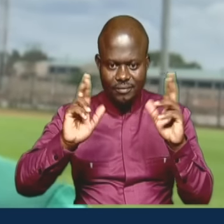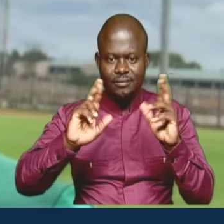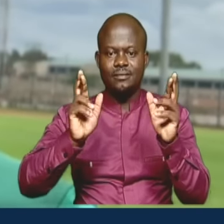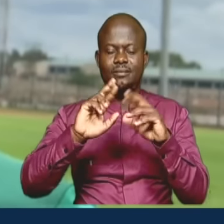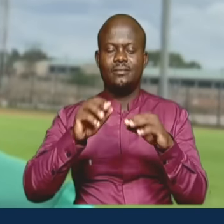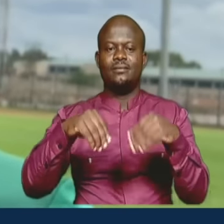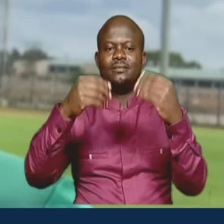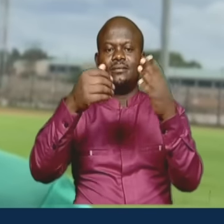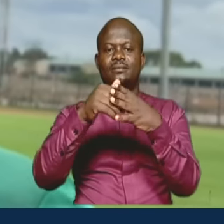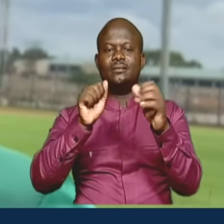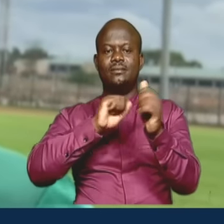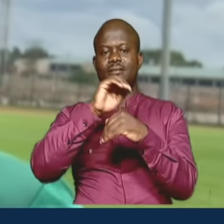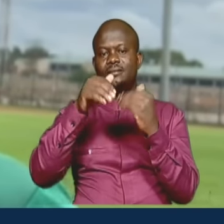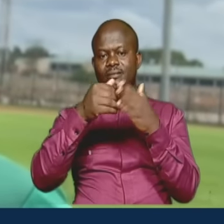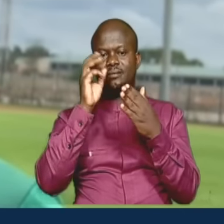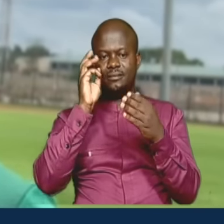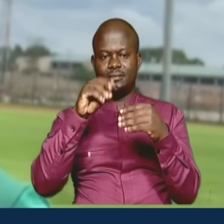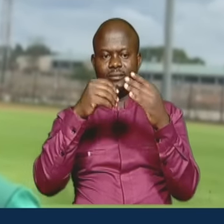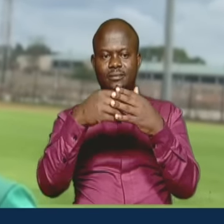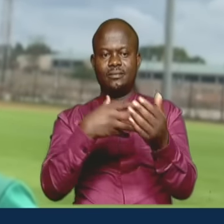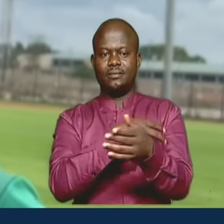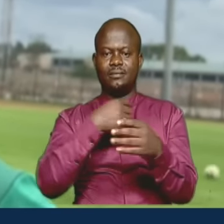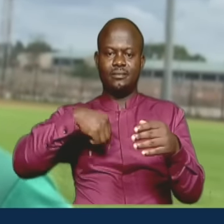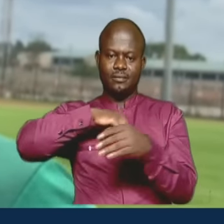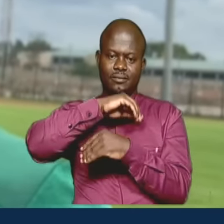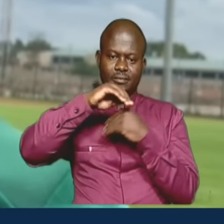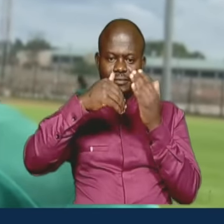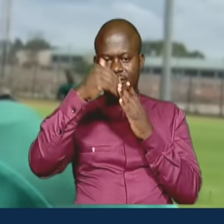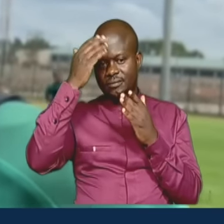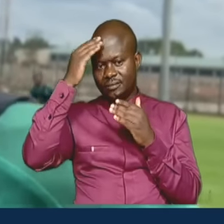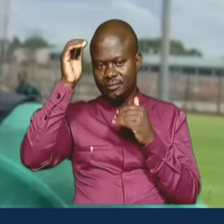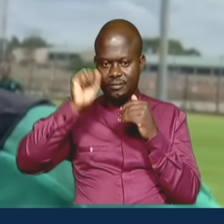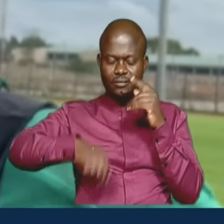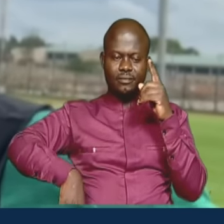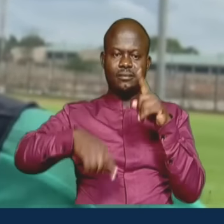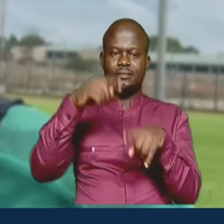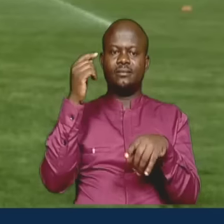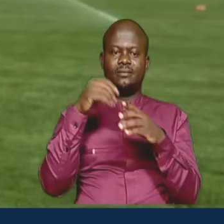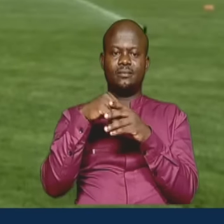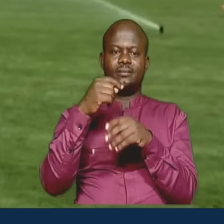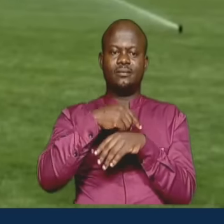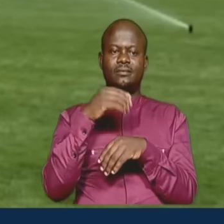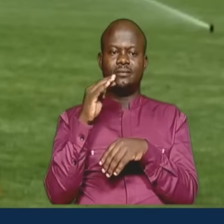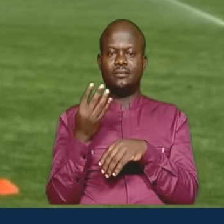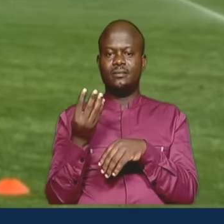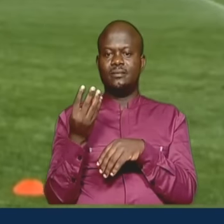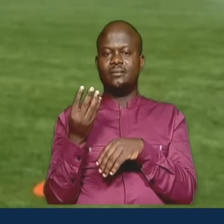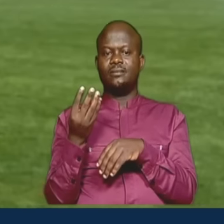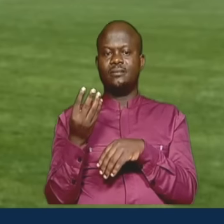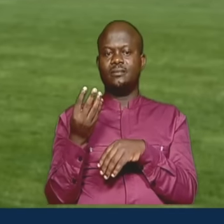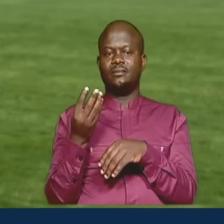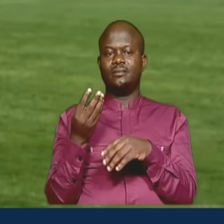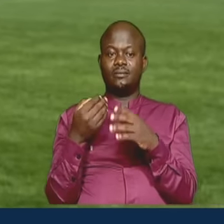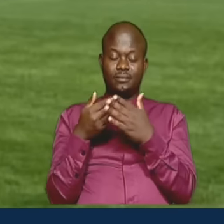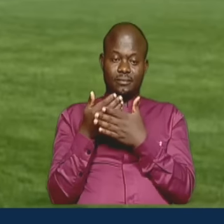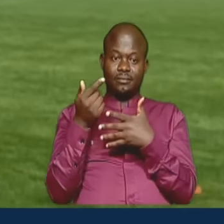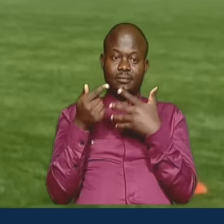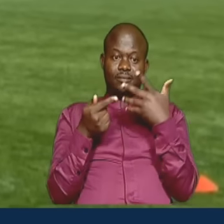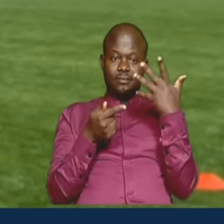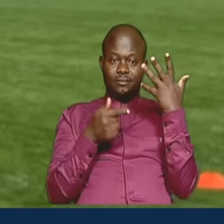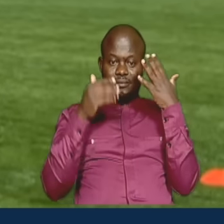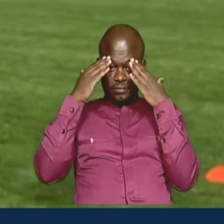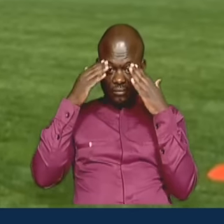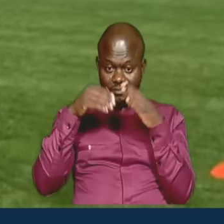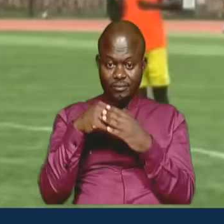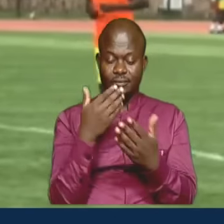tuzatanga ibishoboka byose, tuzatanga imbaraga zacu zose kugira ngo dutahukane intsinzi ku munsi wa kane. Abasesenguzi b'umupira w'amaguru baragaruka ku cyo